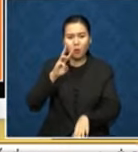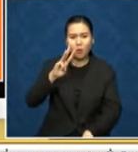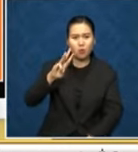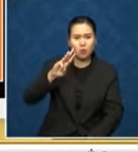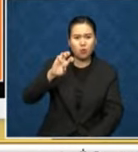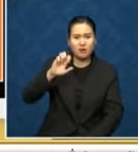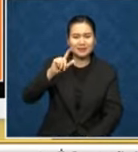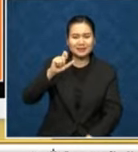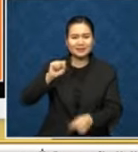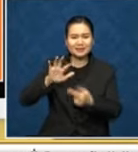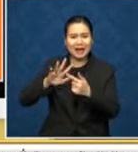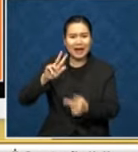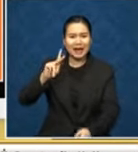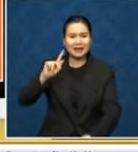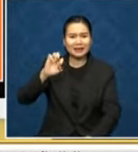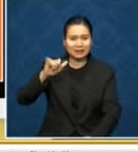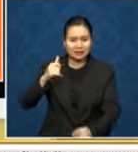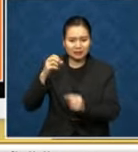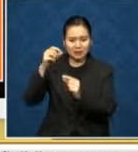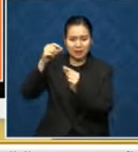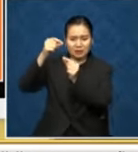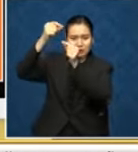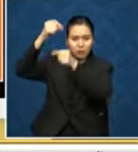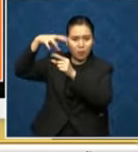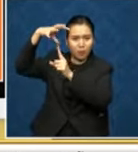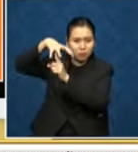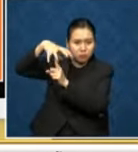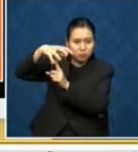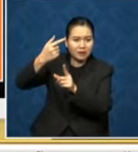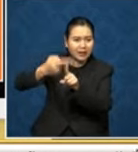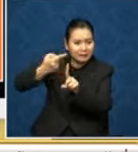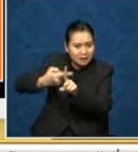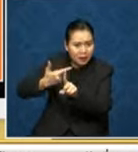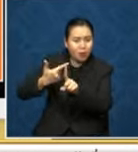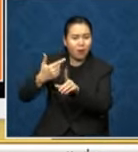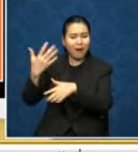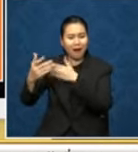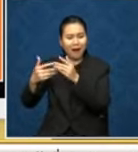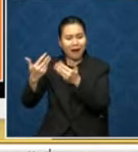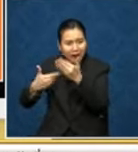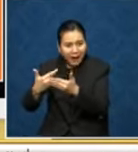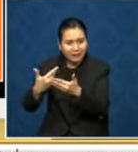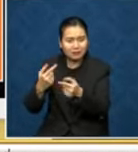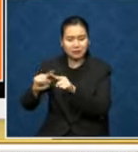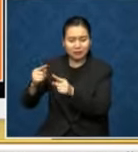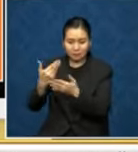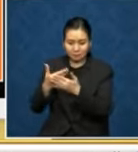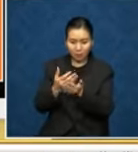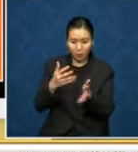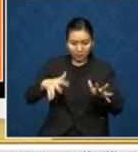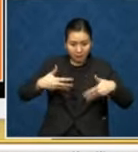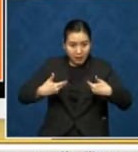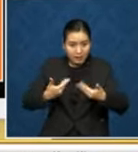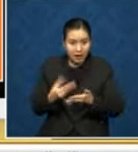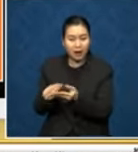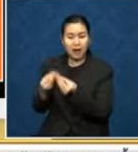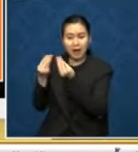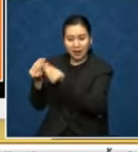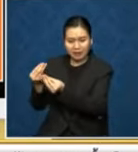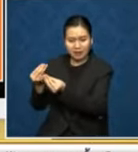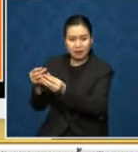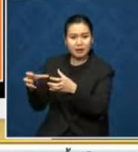และยังมีการทำร่มเตียงให้กับนักท่องเที่ยวเช่ารายได้เหล่านั้นได้ส่งไปที่กรมป่าไม้หรือไม่ก่อนหน้านี้เคยพูดว่าพื้นที่ช